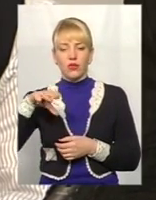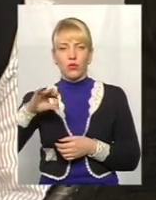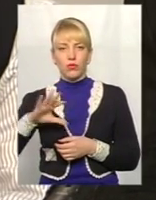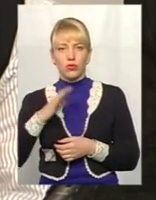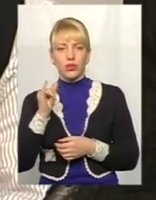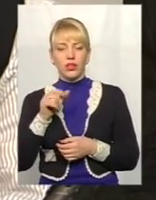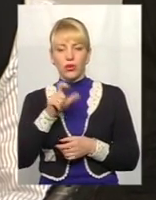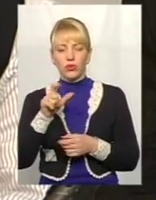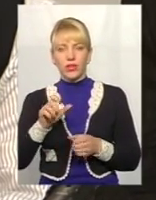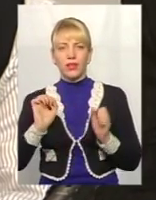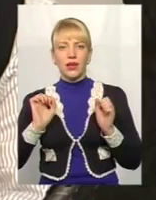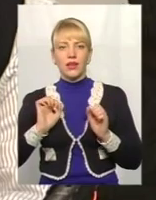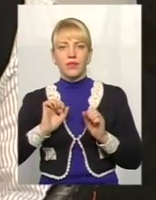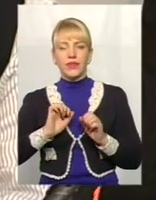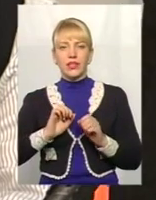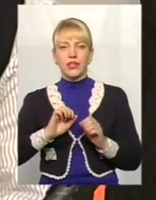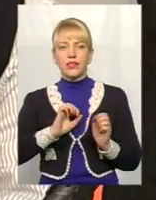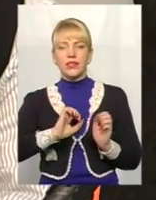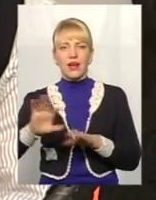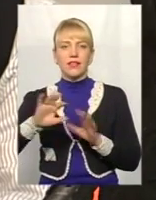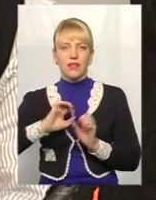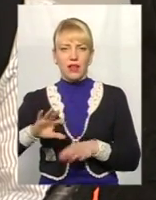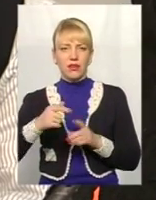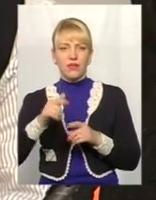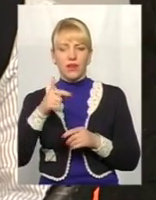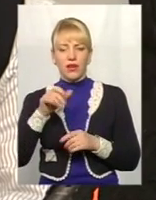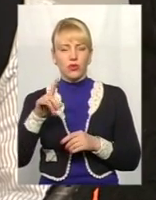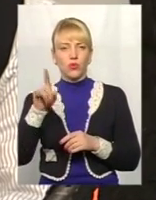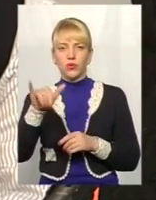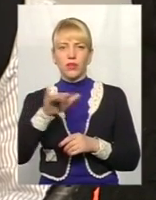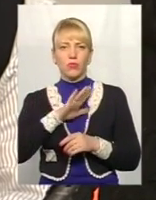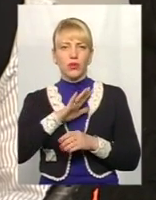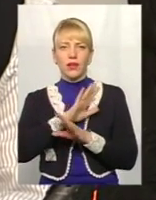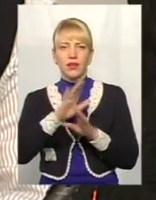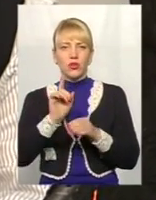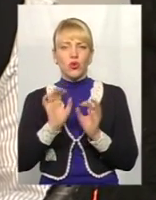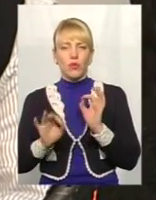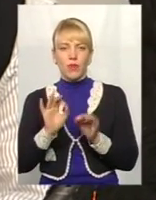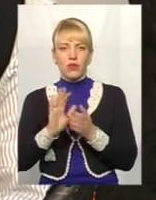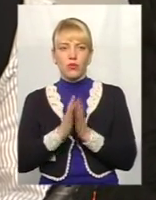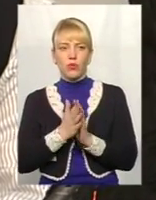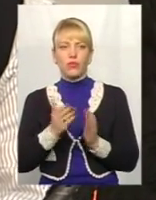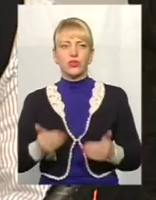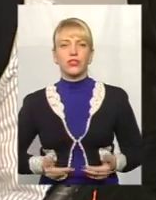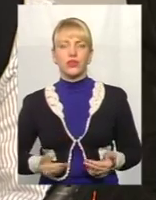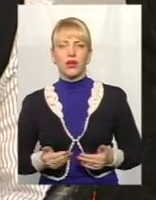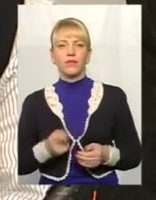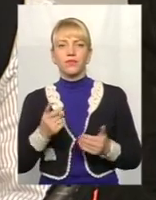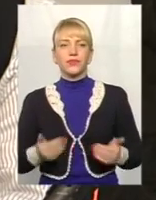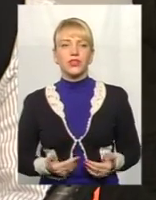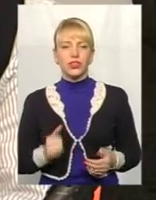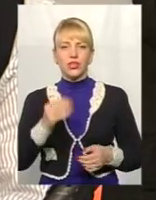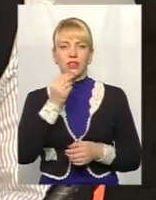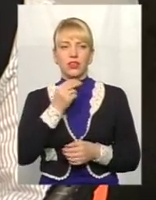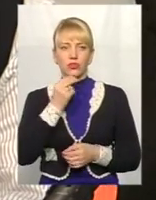загнали людей в гетто, і вони не нормальні умови життя. Можна сказати, і життя, і